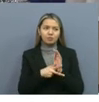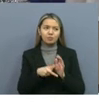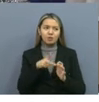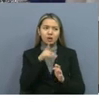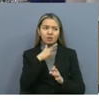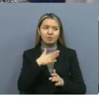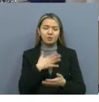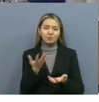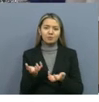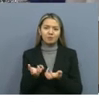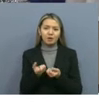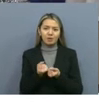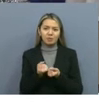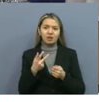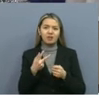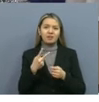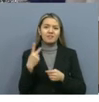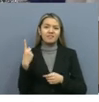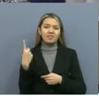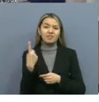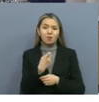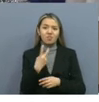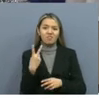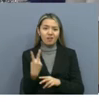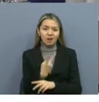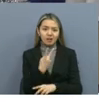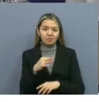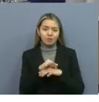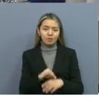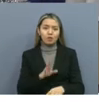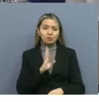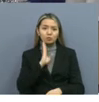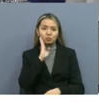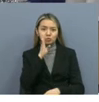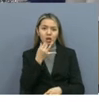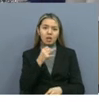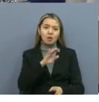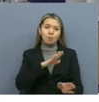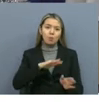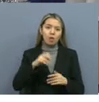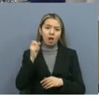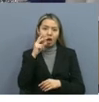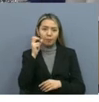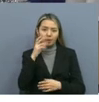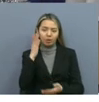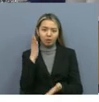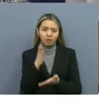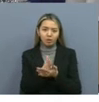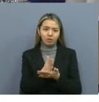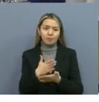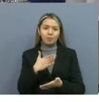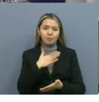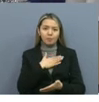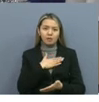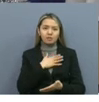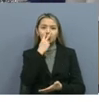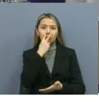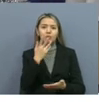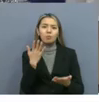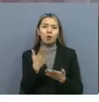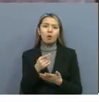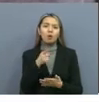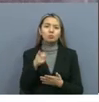қабылдаймыз. Жұмасына 2 рет өтет біздің үйірмелеріміз. Таңертеңде болады, түстен кейін де болады. Балалардың сабақтарына қарап біз нені құрамыз,